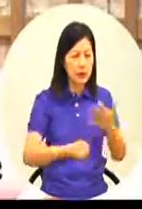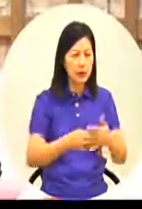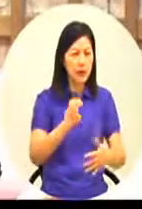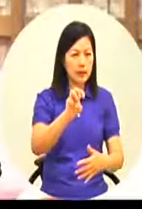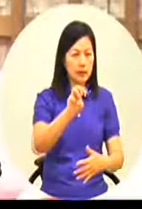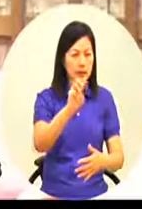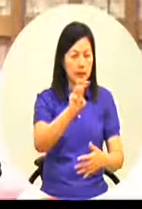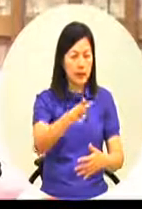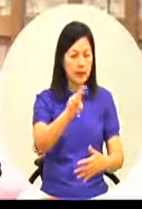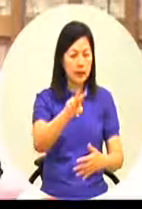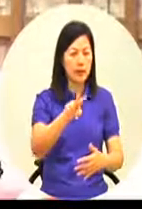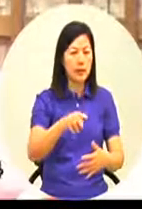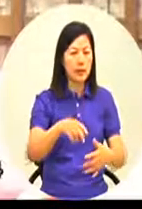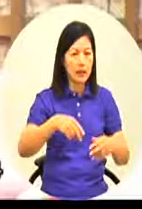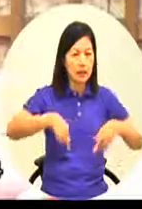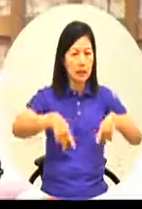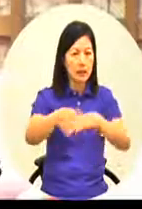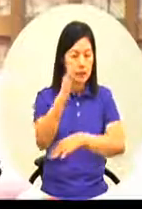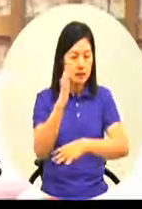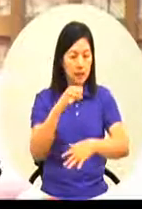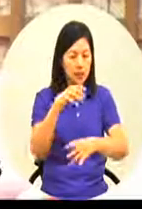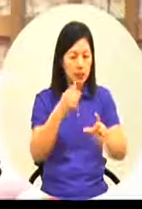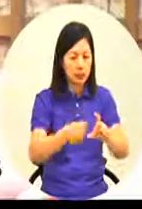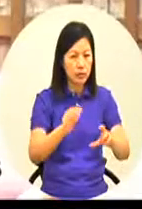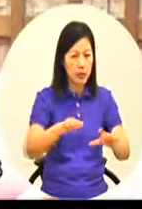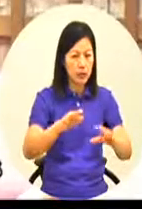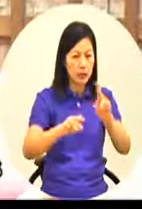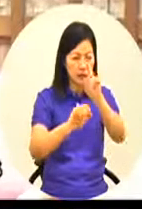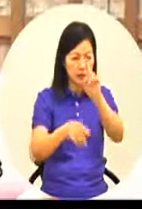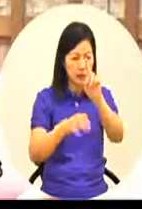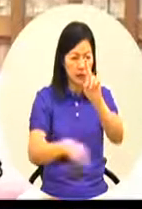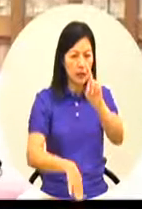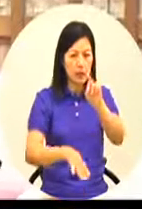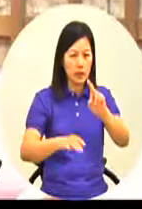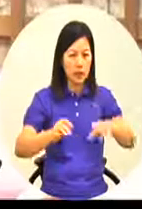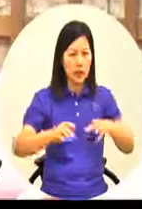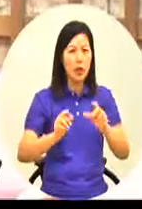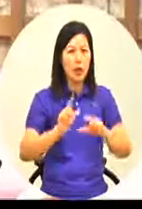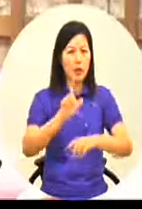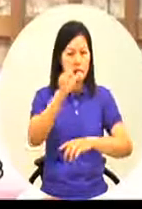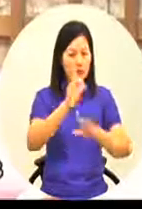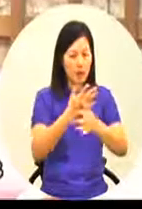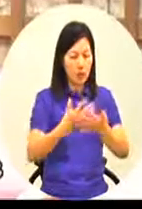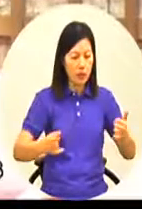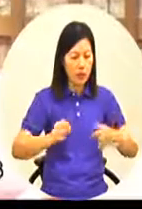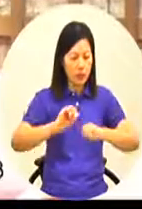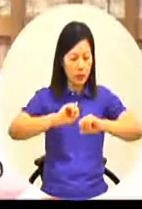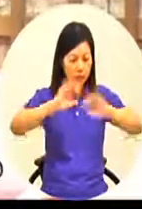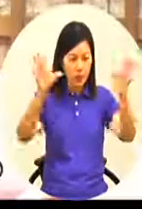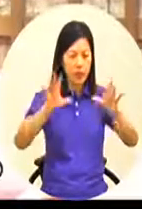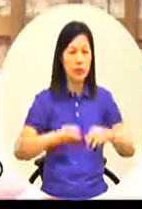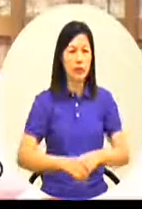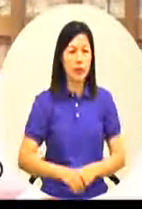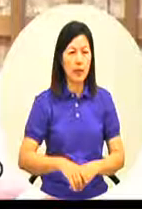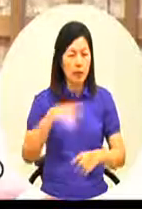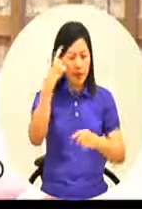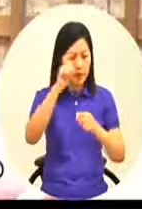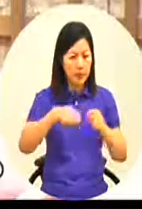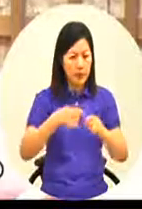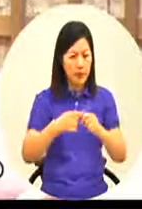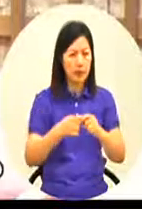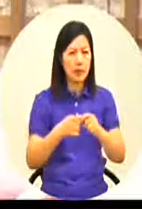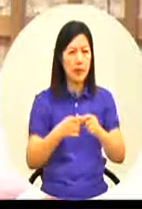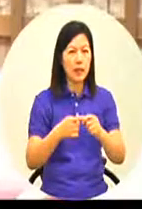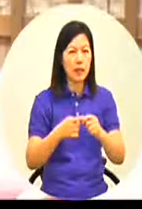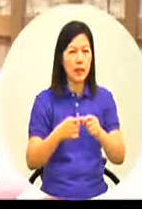政区，我们现在在今年度大概年底前，我们会上网公告。 是。 那希望在明年防汛期，